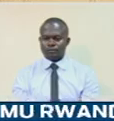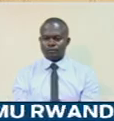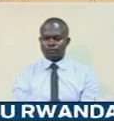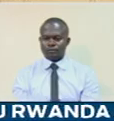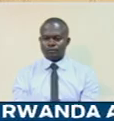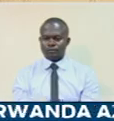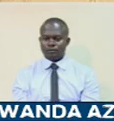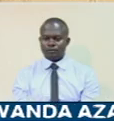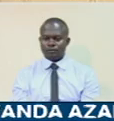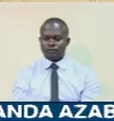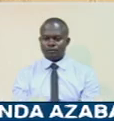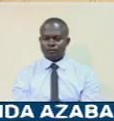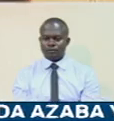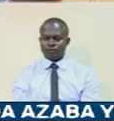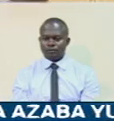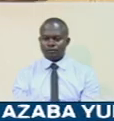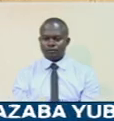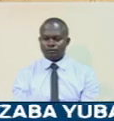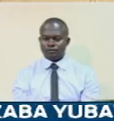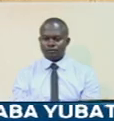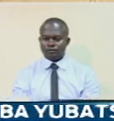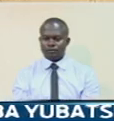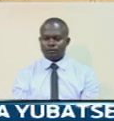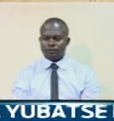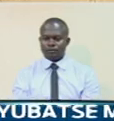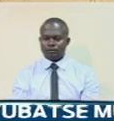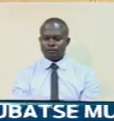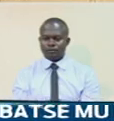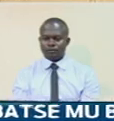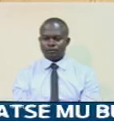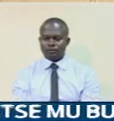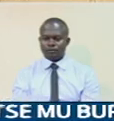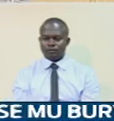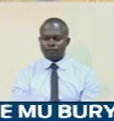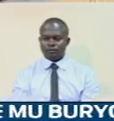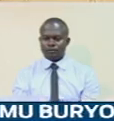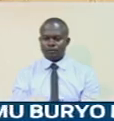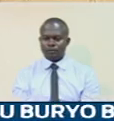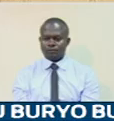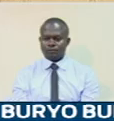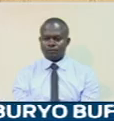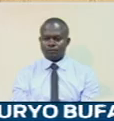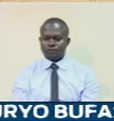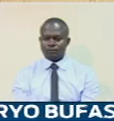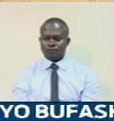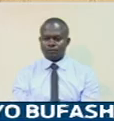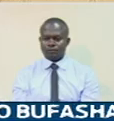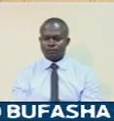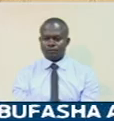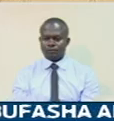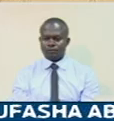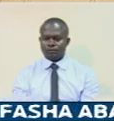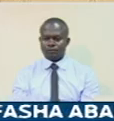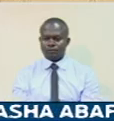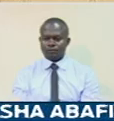ni nde. Na yamenya ngo uwo muntu ninde ntiyagenda kuvuga ati uyu runaka yakunguriye ibi. N'abafite ubumuga